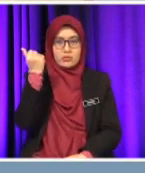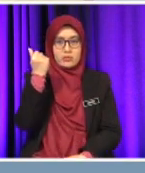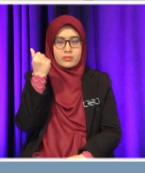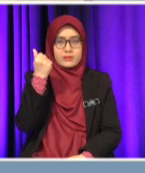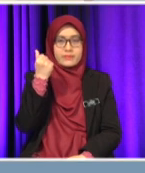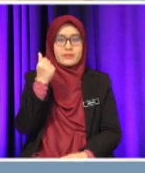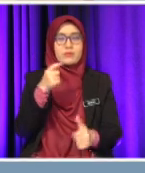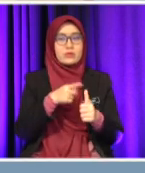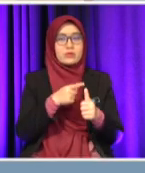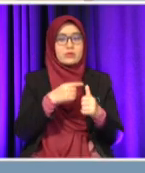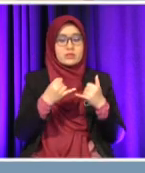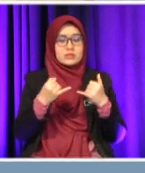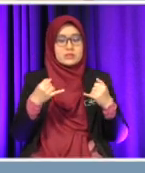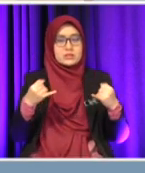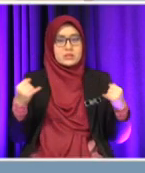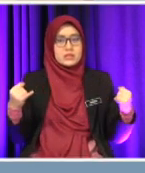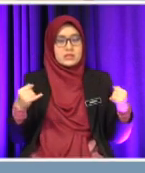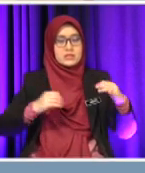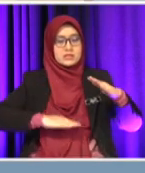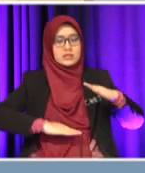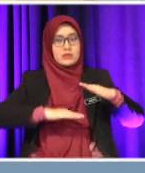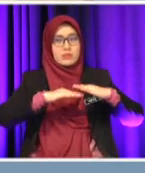contoh ini kita gunakan